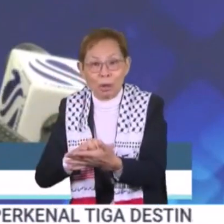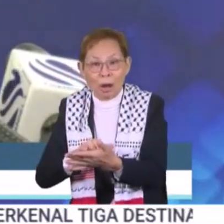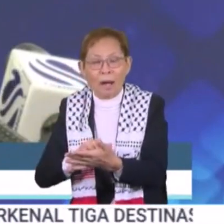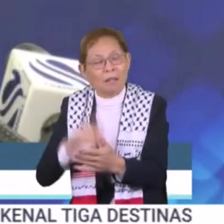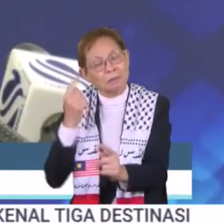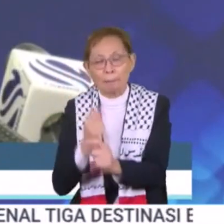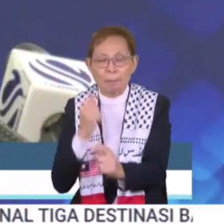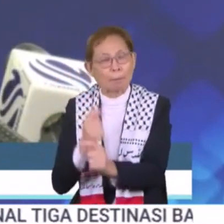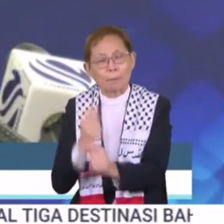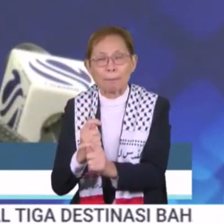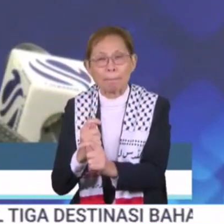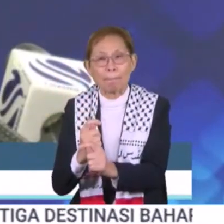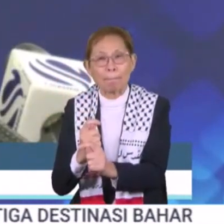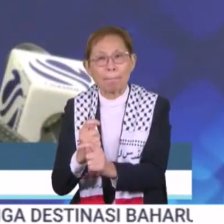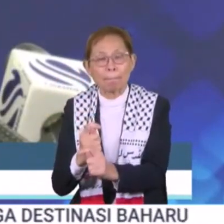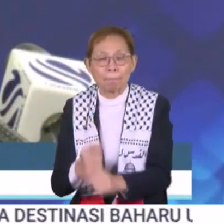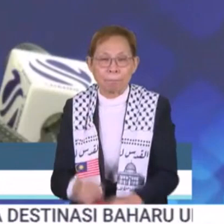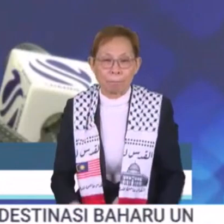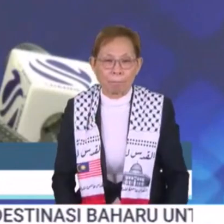kekal